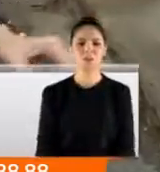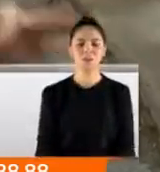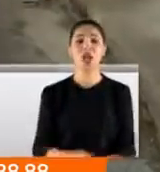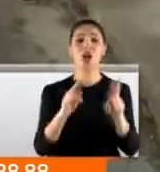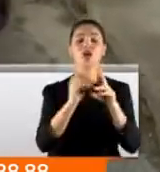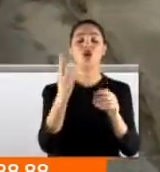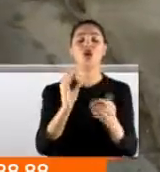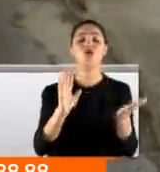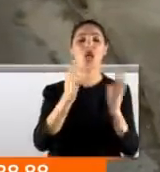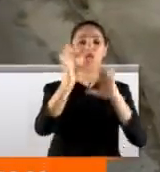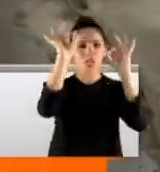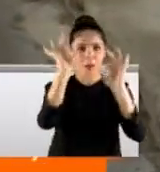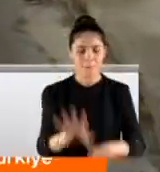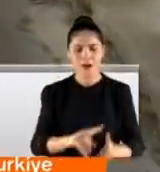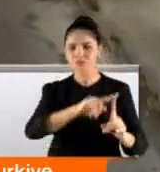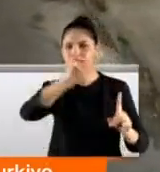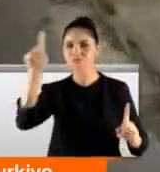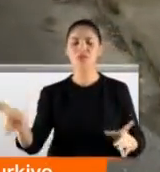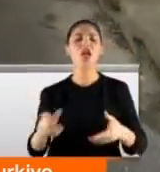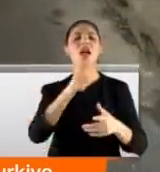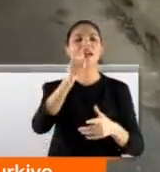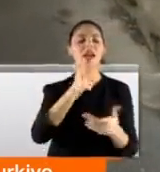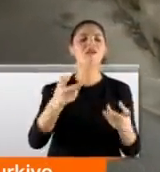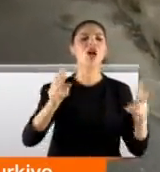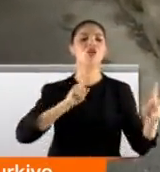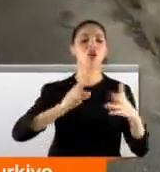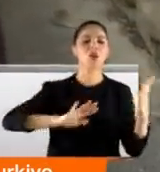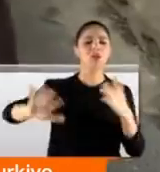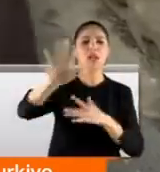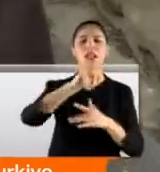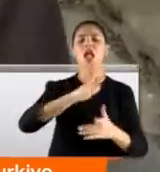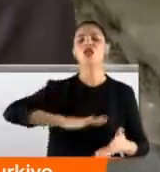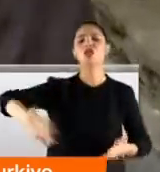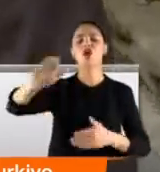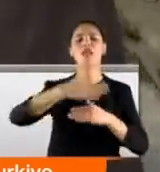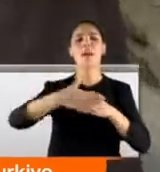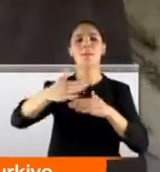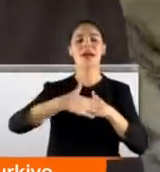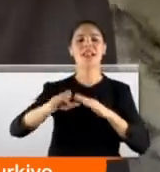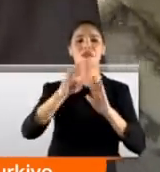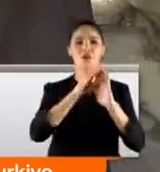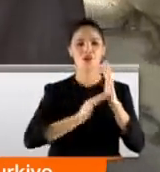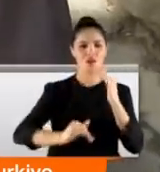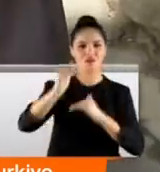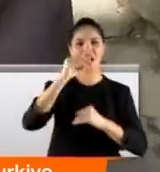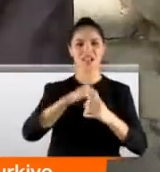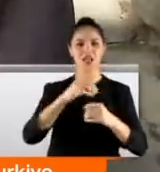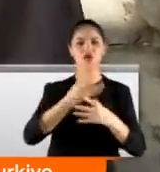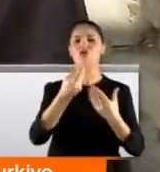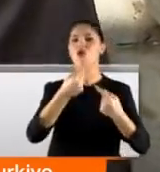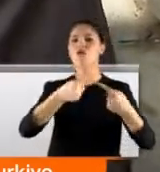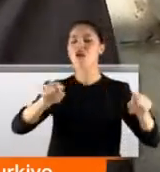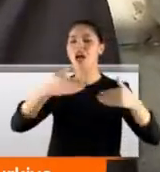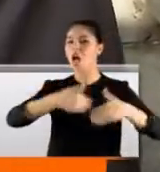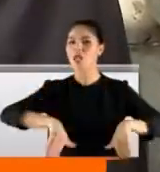Pandemi dönemi başladı başlayalı her kafe, her işletme sosyal mesafe kuralını arttırabilmek için öyle önlemler